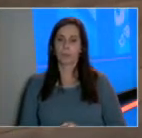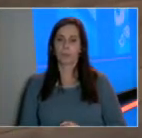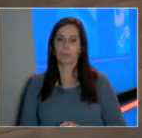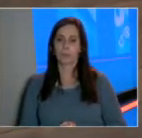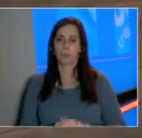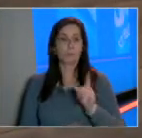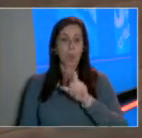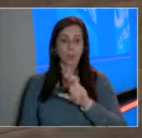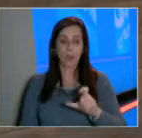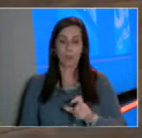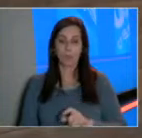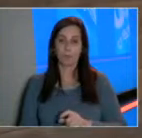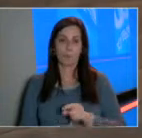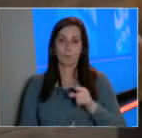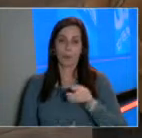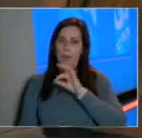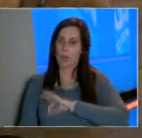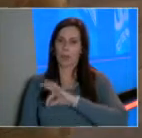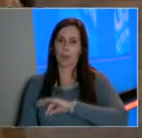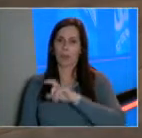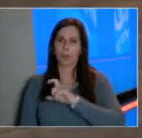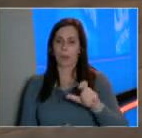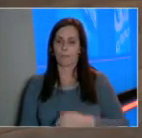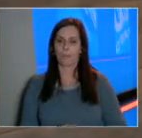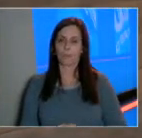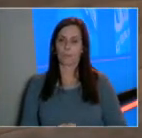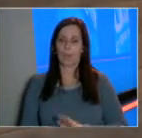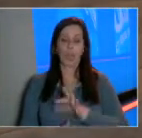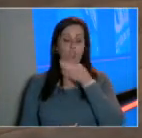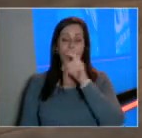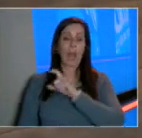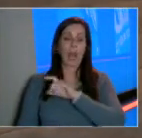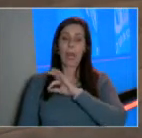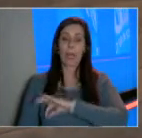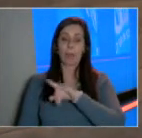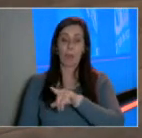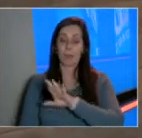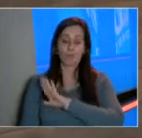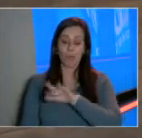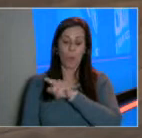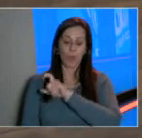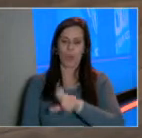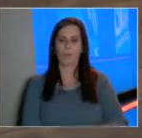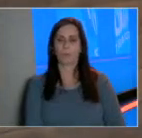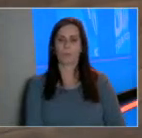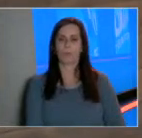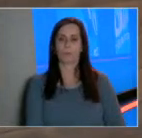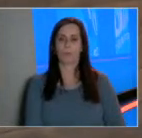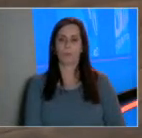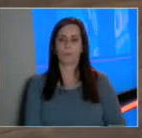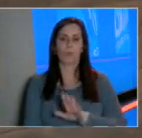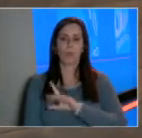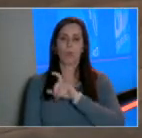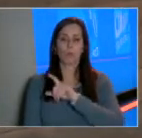לדעתי? ללא ספק ליברמן. ללא ספק ליברמן. ליברמן נקודה. נקודה. בלי